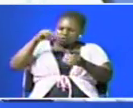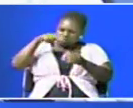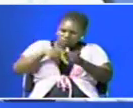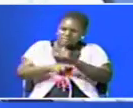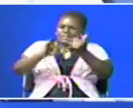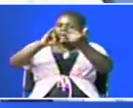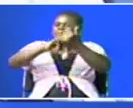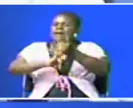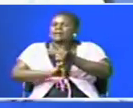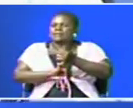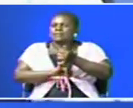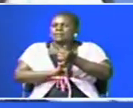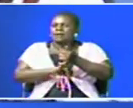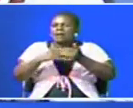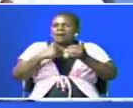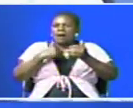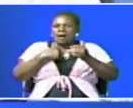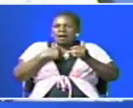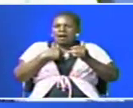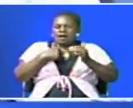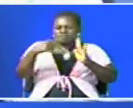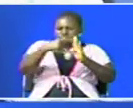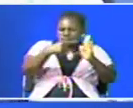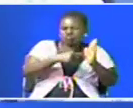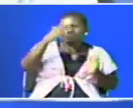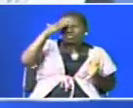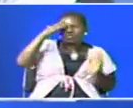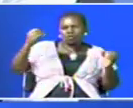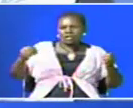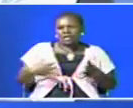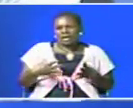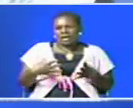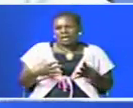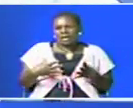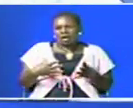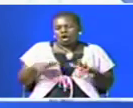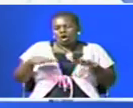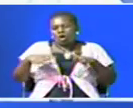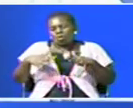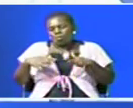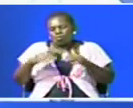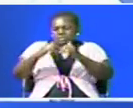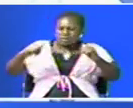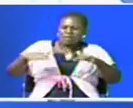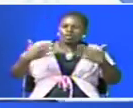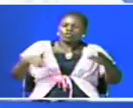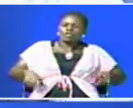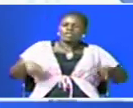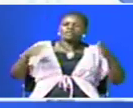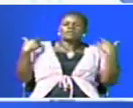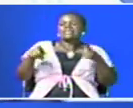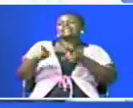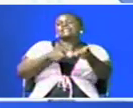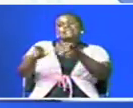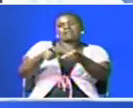ndoa, kuna vitu vile utajuazi. Hapa mimi tutazikana au tutaachana katikati. Hii ni